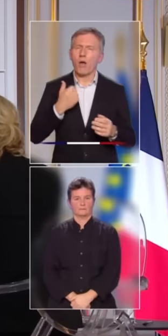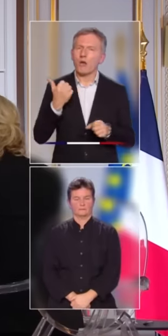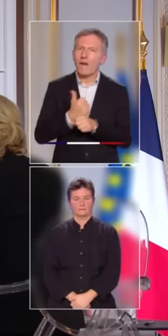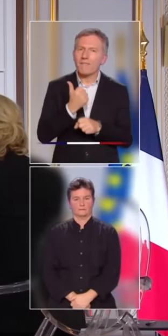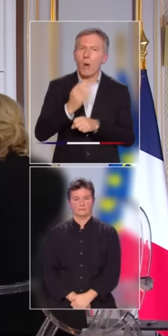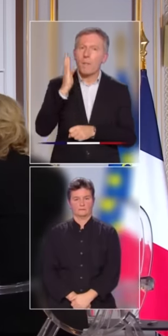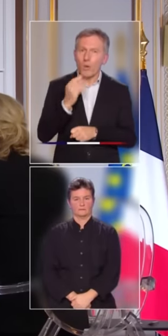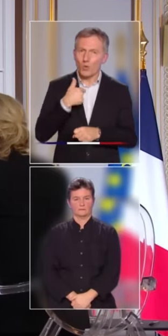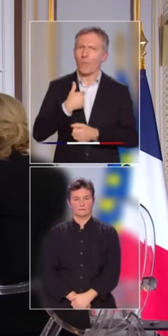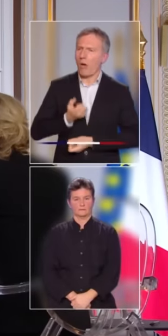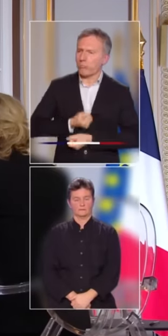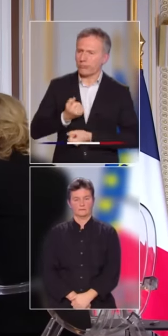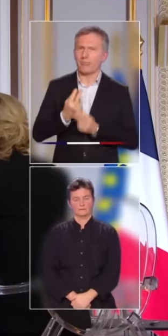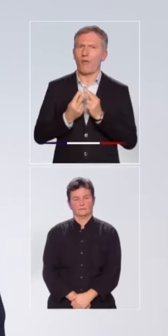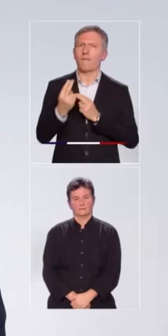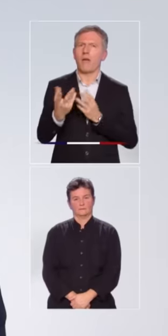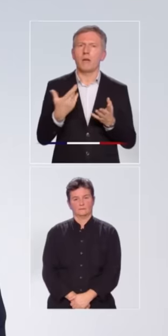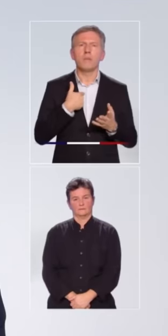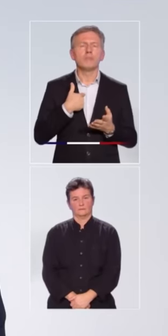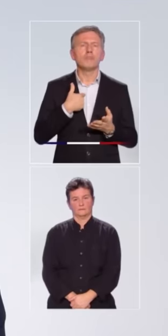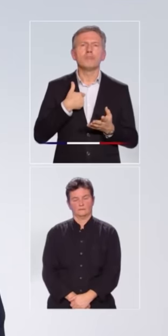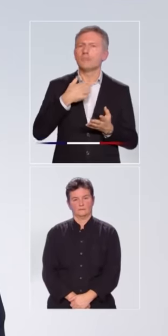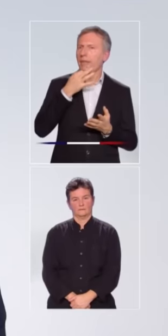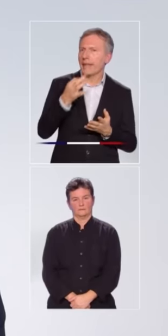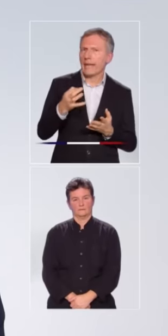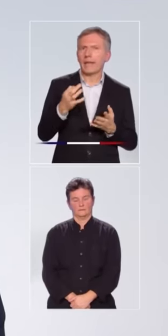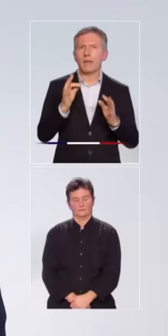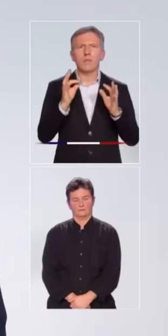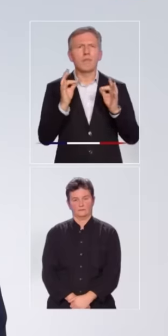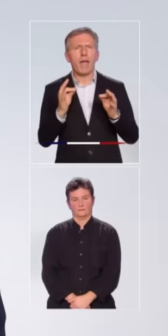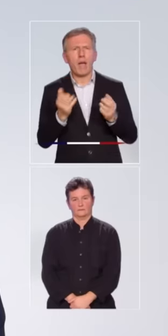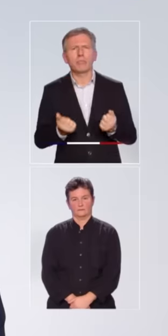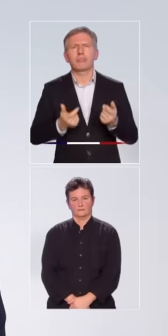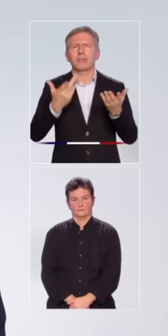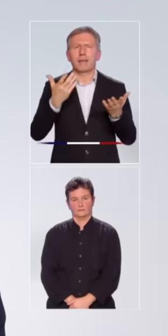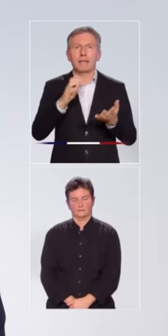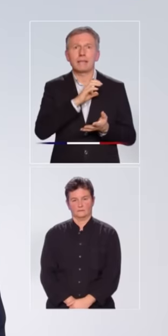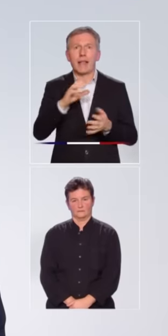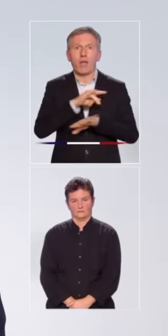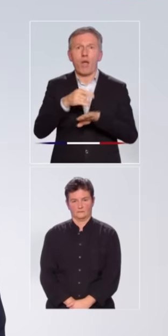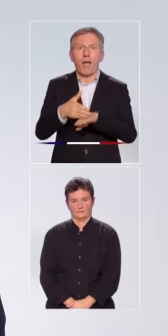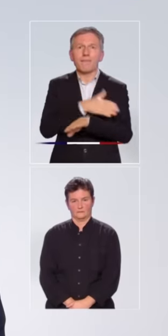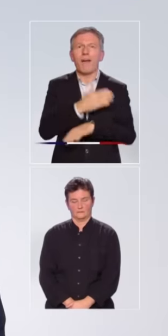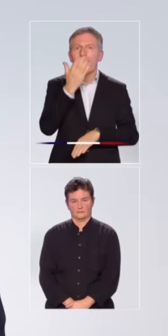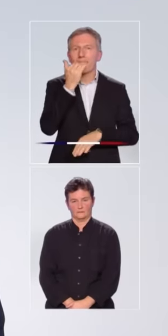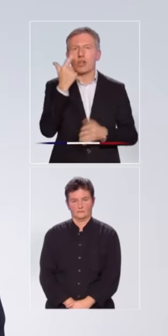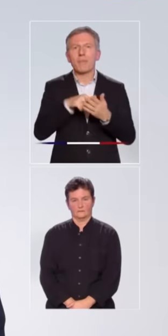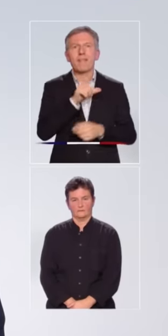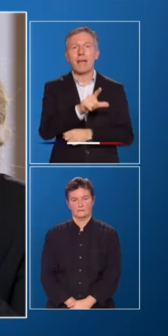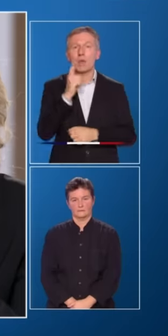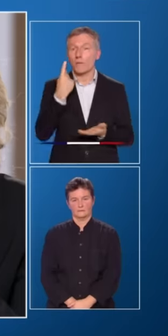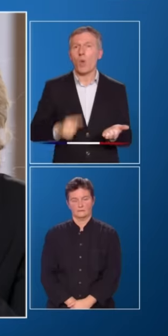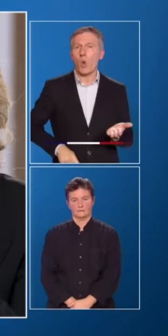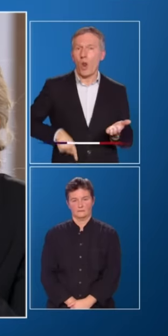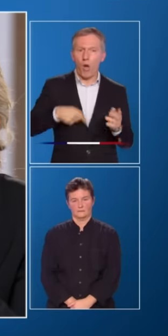c'était nécessaire. Je lui ai parlé, évidemment, des centaines d'heures avant de février 2022, longuement